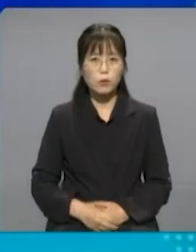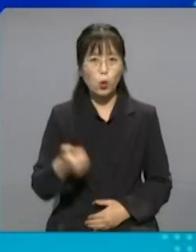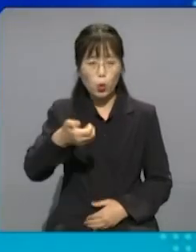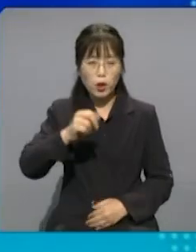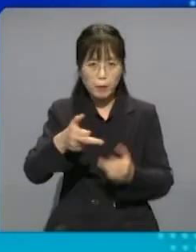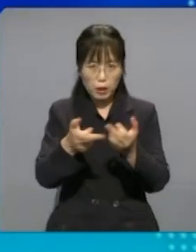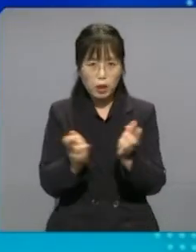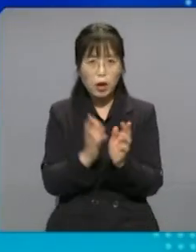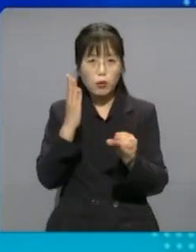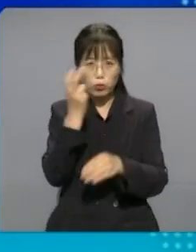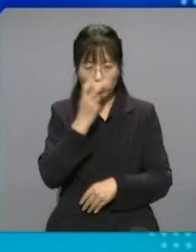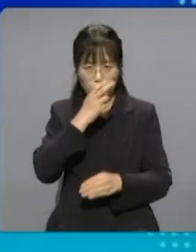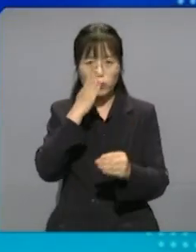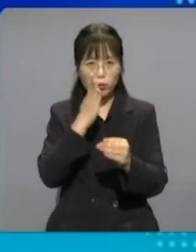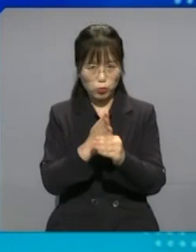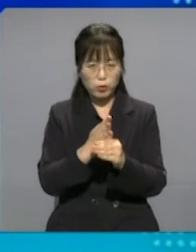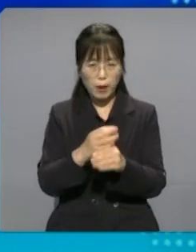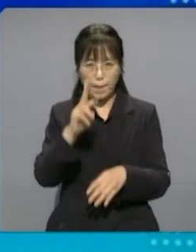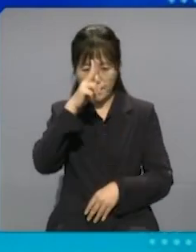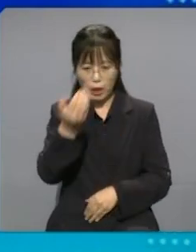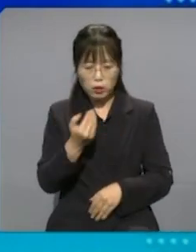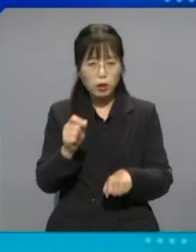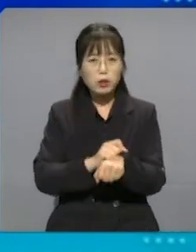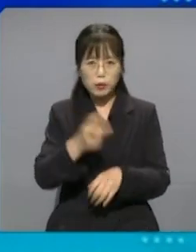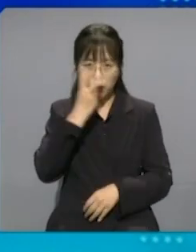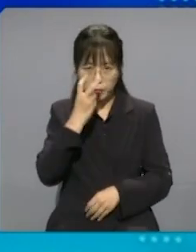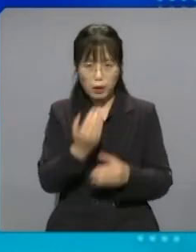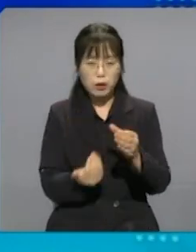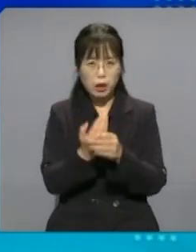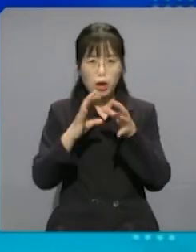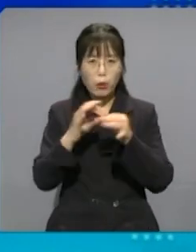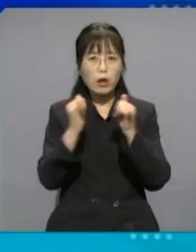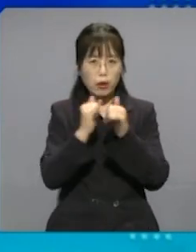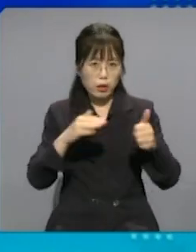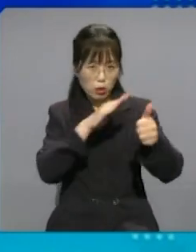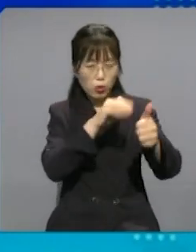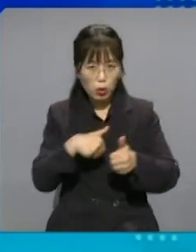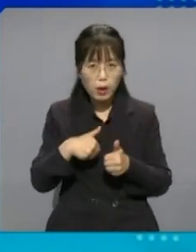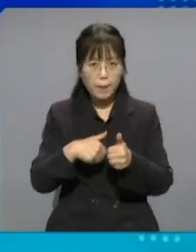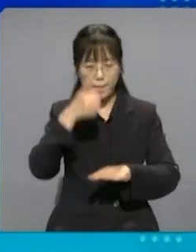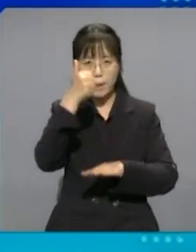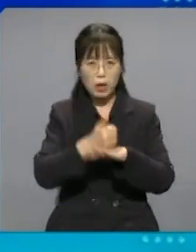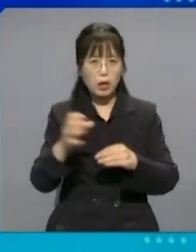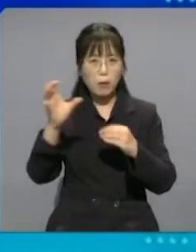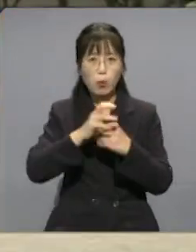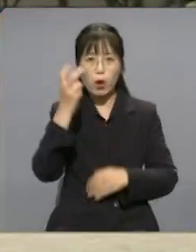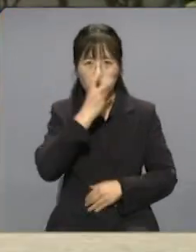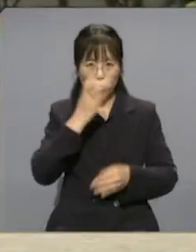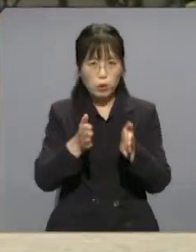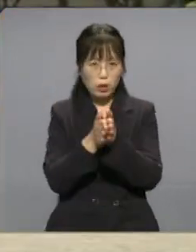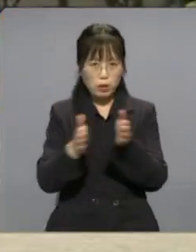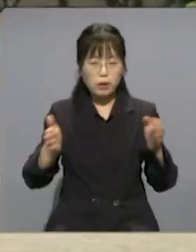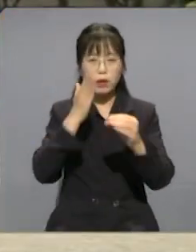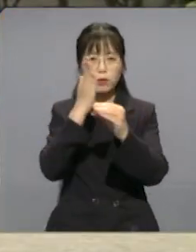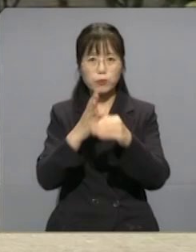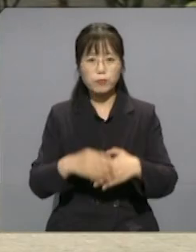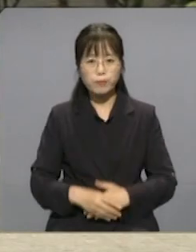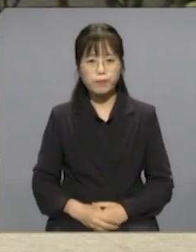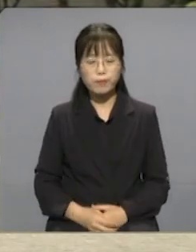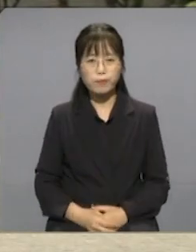50억 클럽을 수사하는 검찰이 박영수 전 특별검사 사건 관련자들을 소환하며 막판 보완 수사에 나섰습니다.